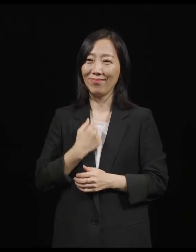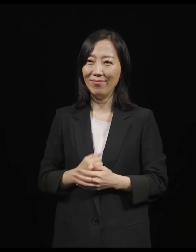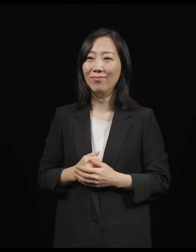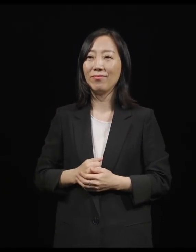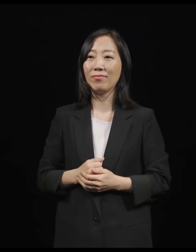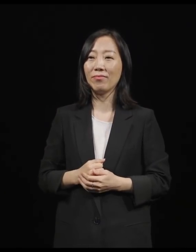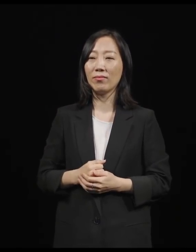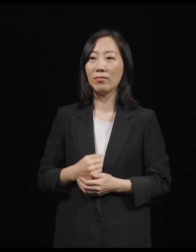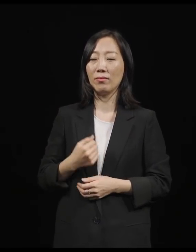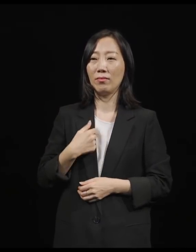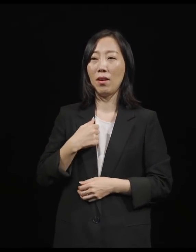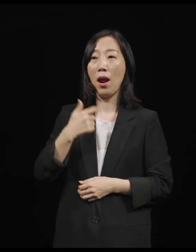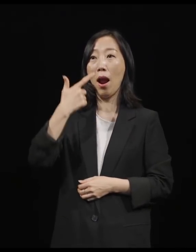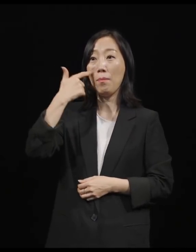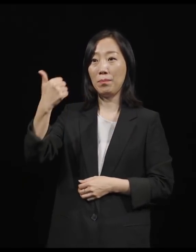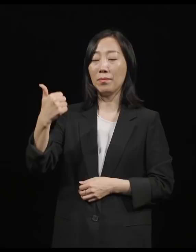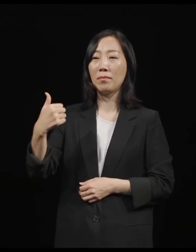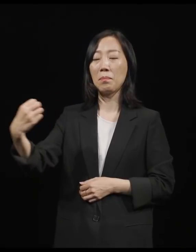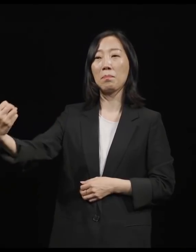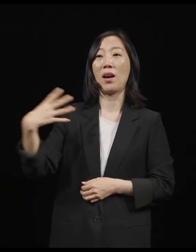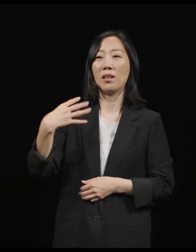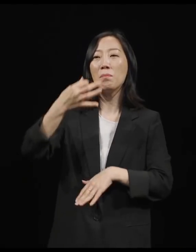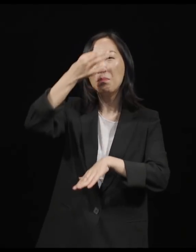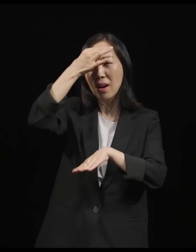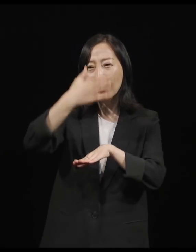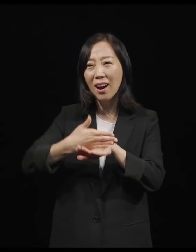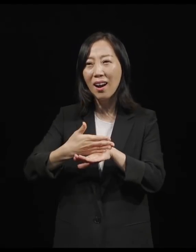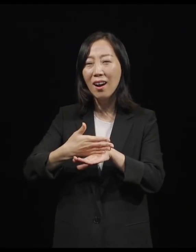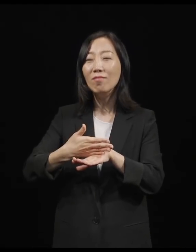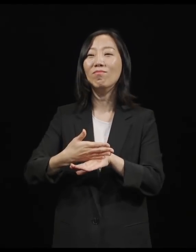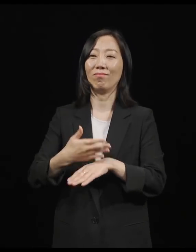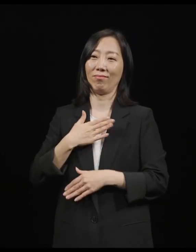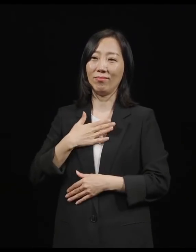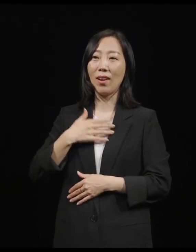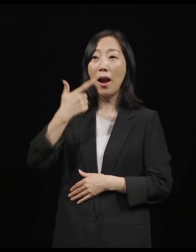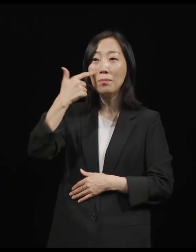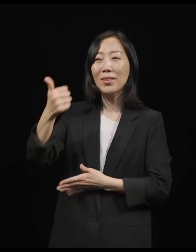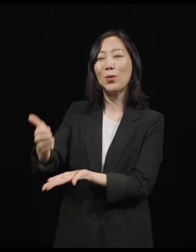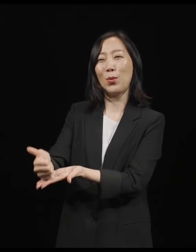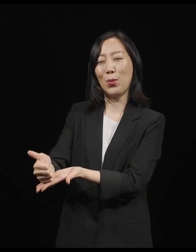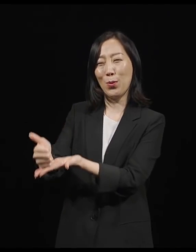아버지는 제게 미안하다고 했고 전 그런 아버지를 존경한다고 말씀드렸죠.